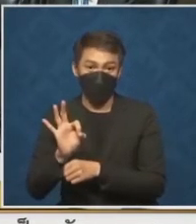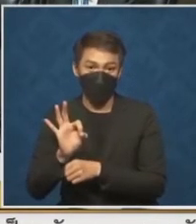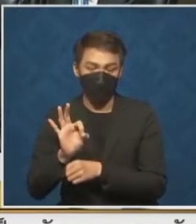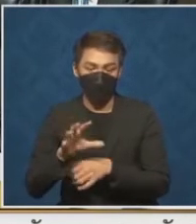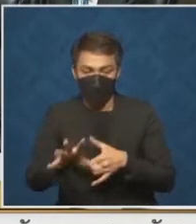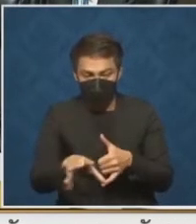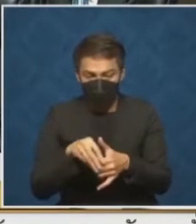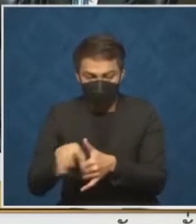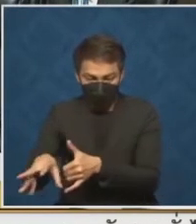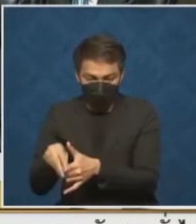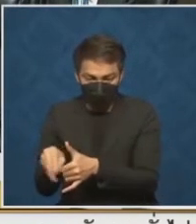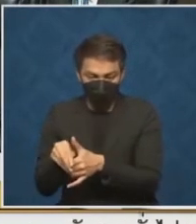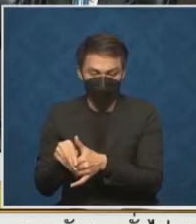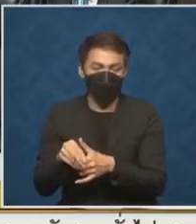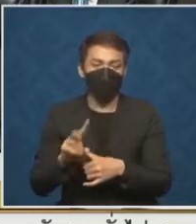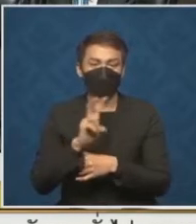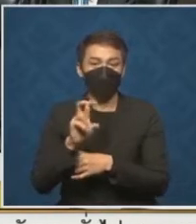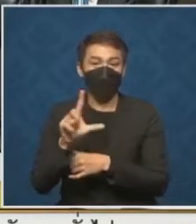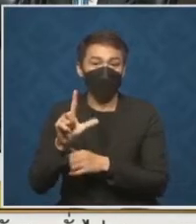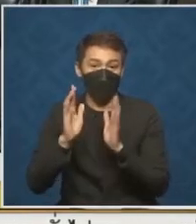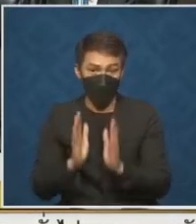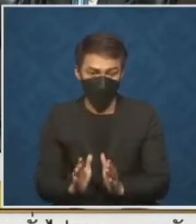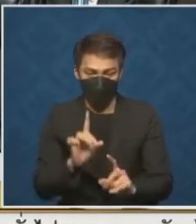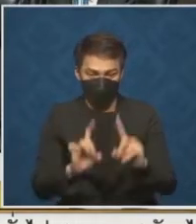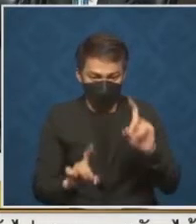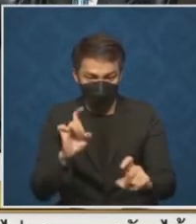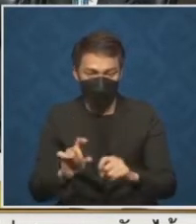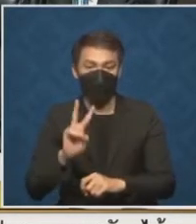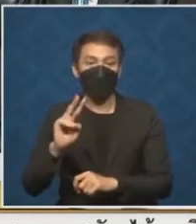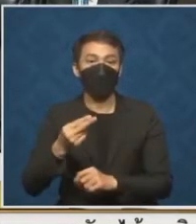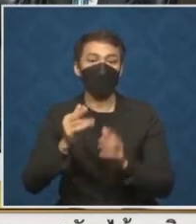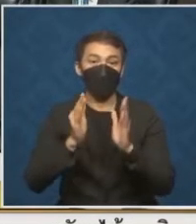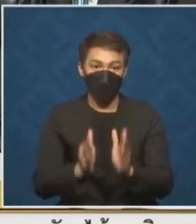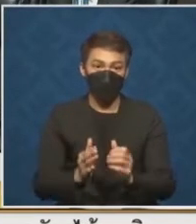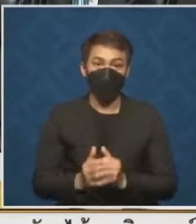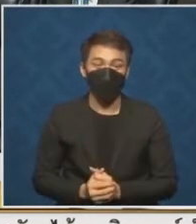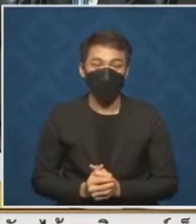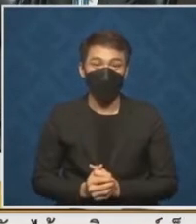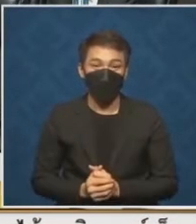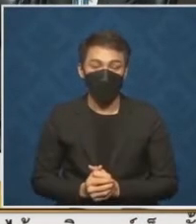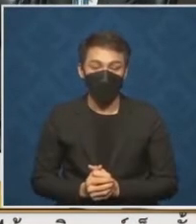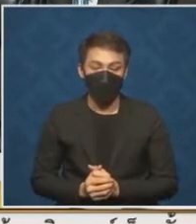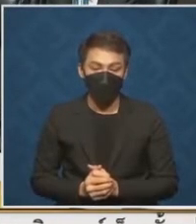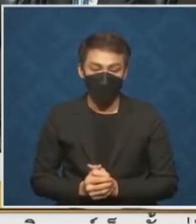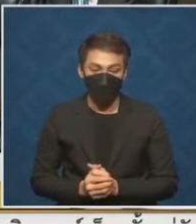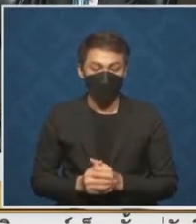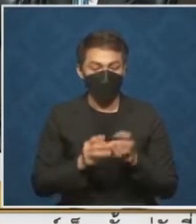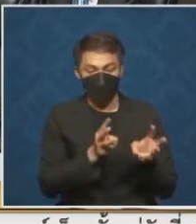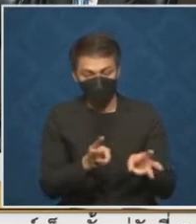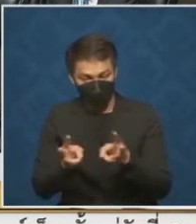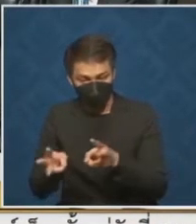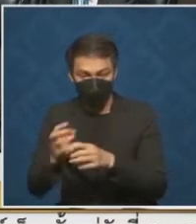คนขณะที่มาตรการป้องกันและแก้ปัญหาก็ไม่มีความชัดเจนแน่นอน